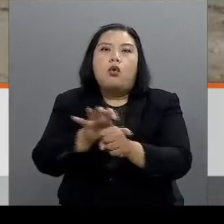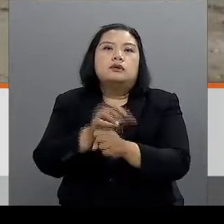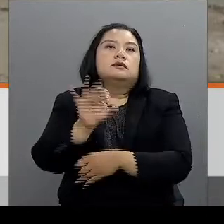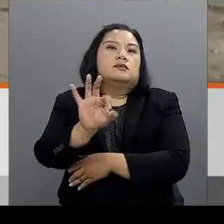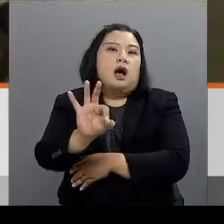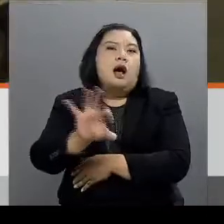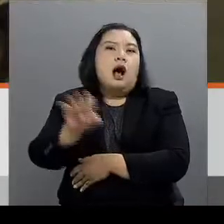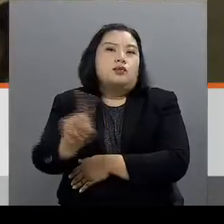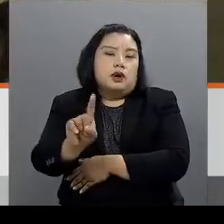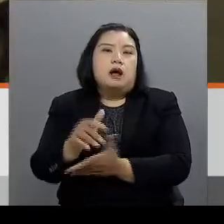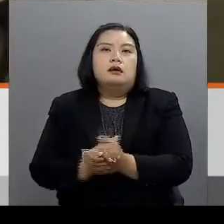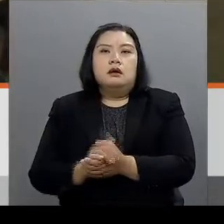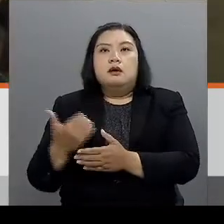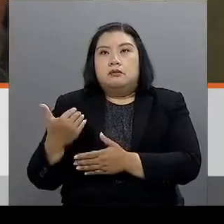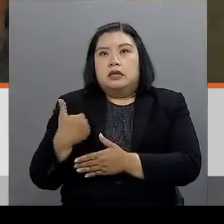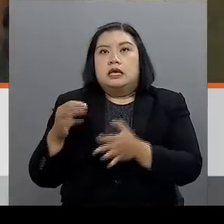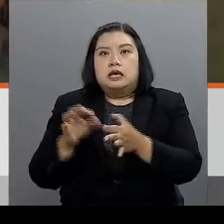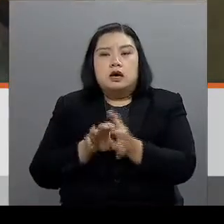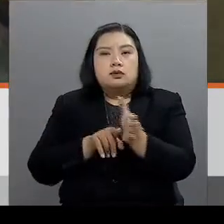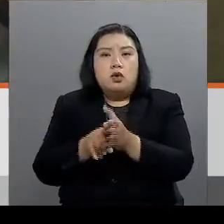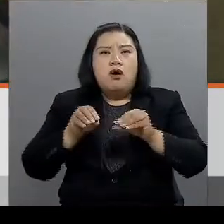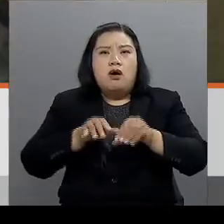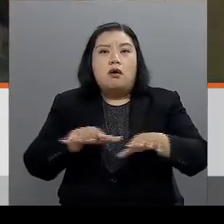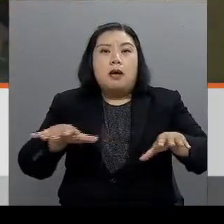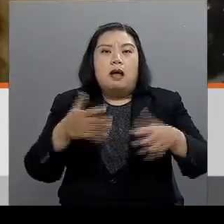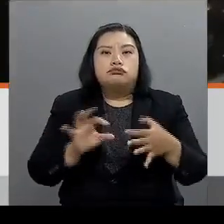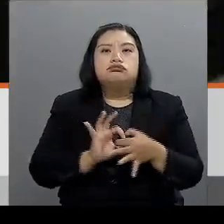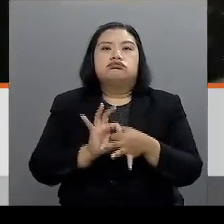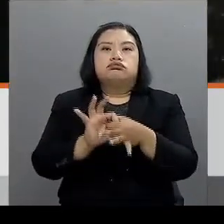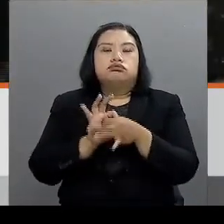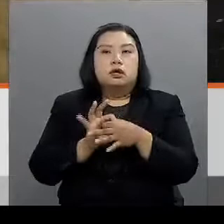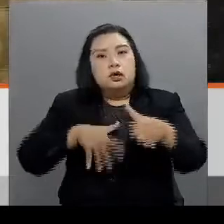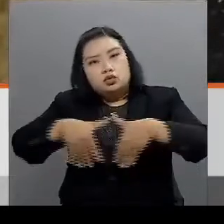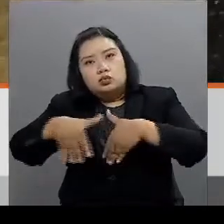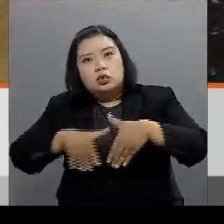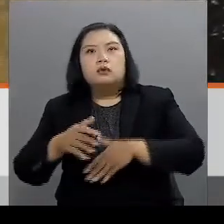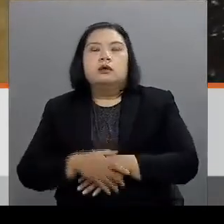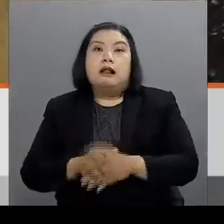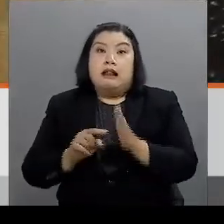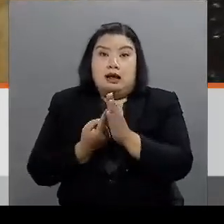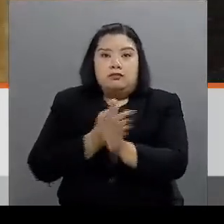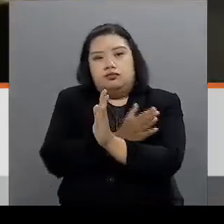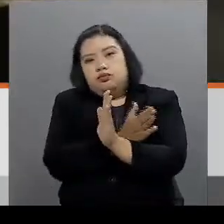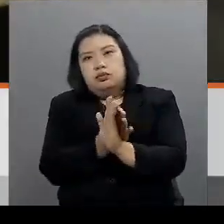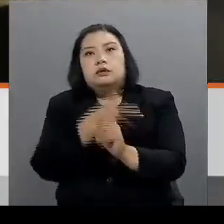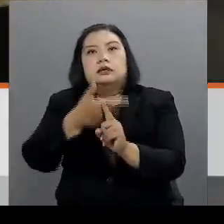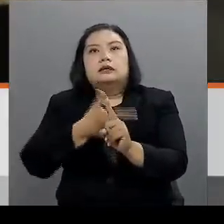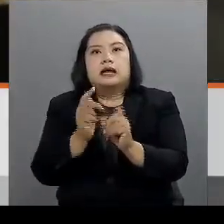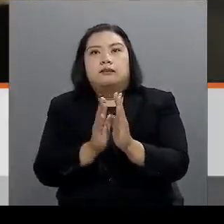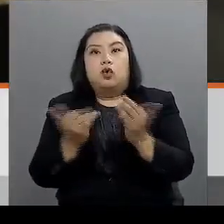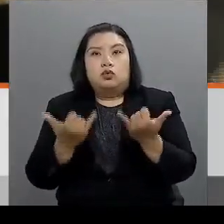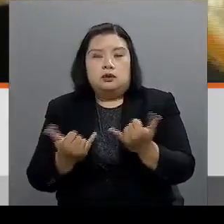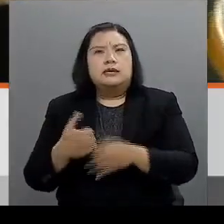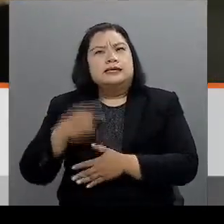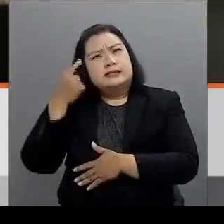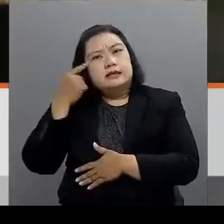าพการแพร่ระบาดของโควิด -19 ที่ส่งผลกระทบกับคนในชุมชนมาตั้งแต่เดือนมีนาคมทำให้เกิดการตั้งคำถามถึงแนวท